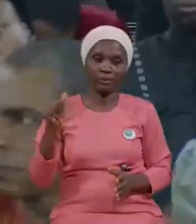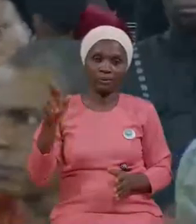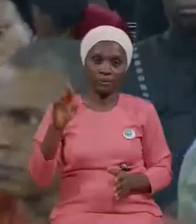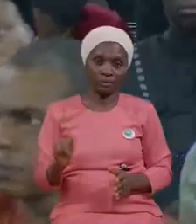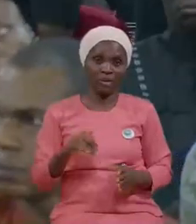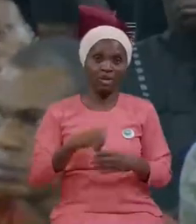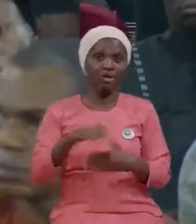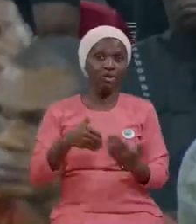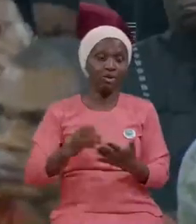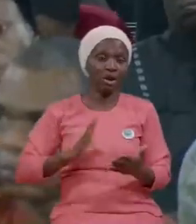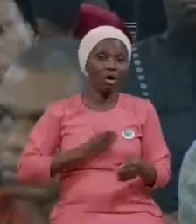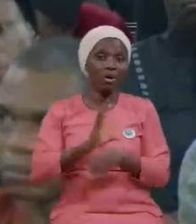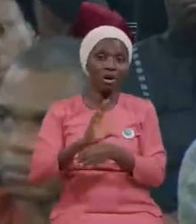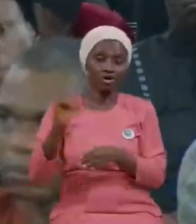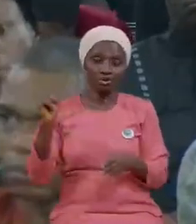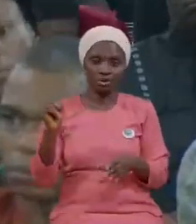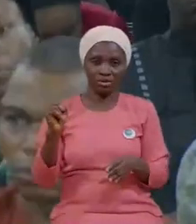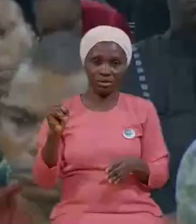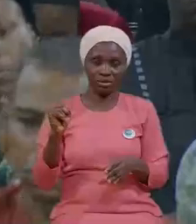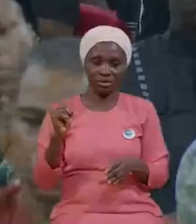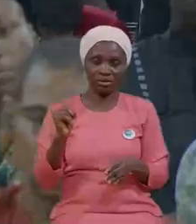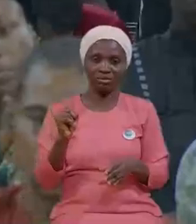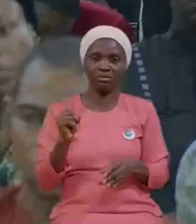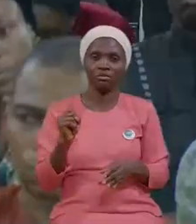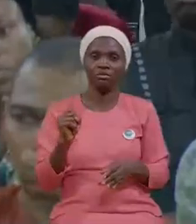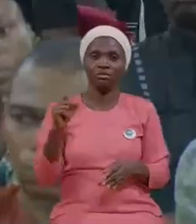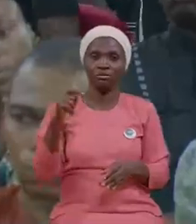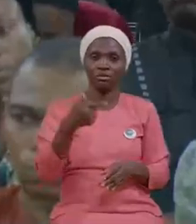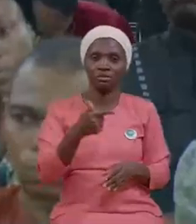Nous vous donnerons plus de détails par la suite.